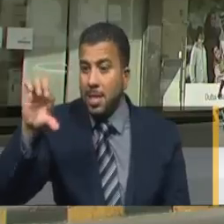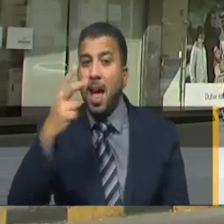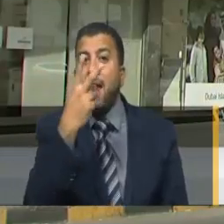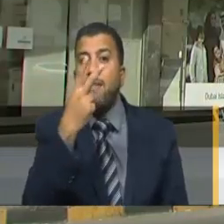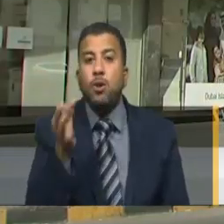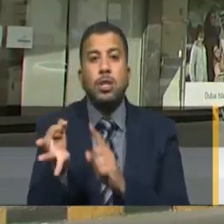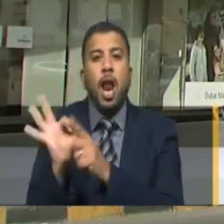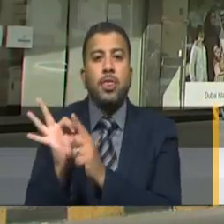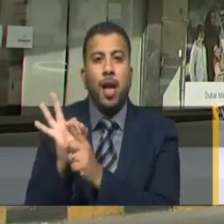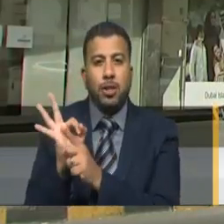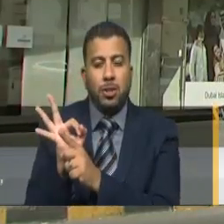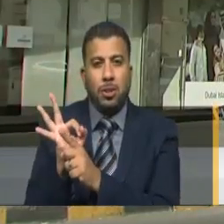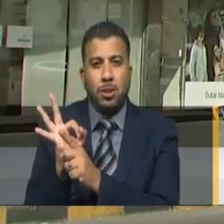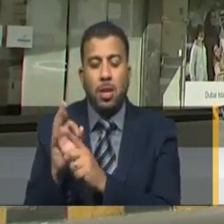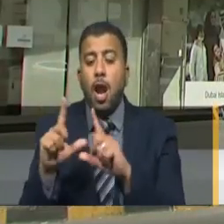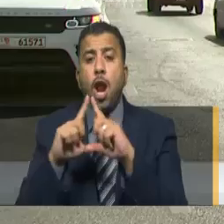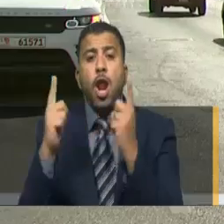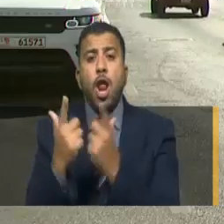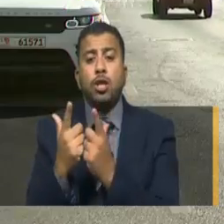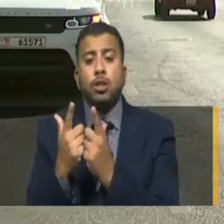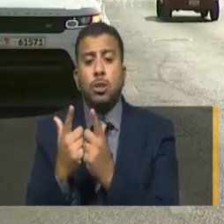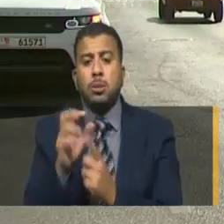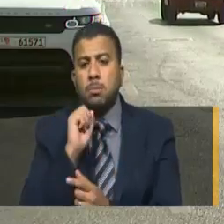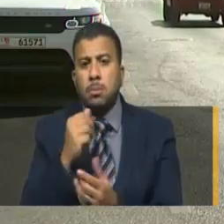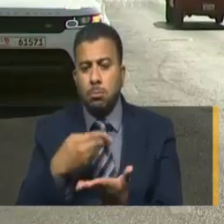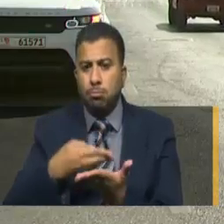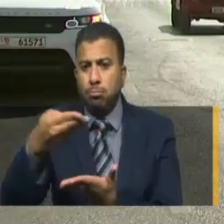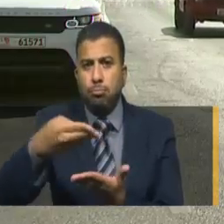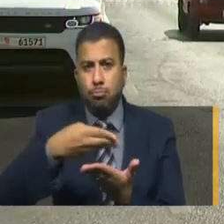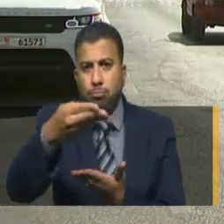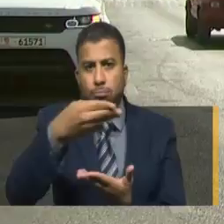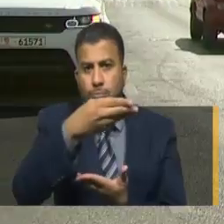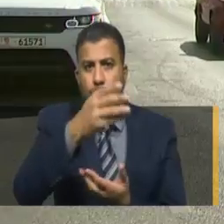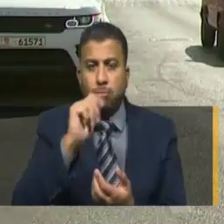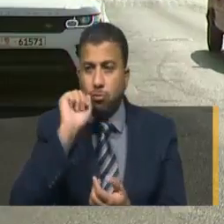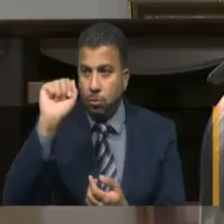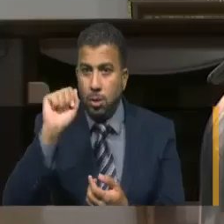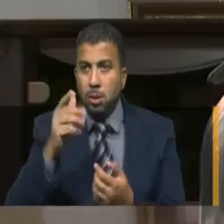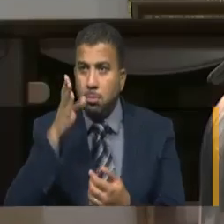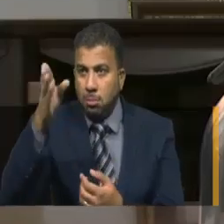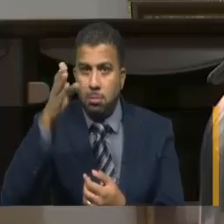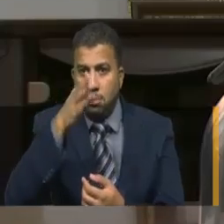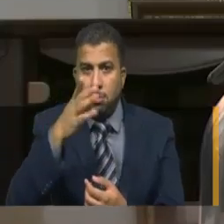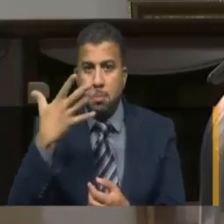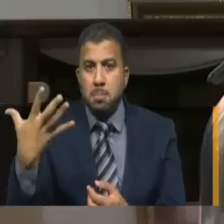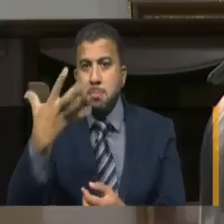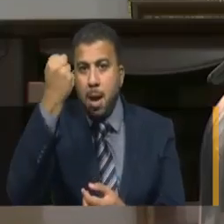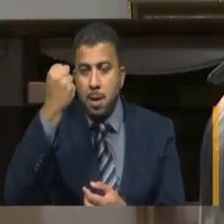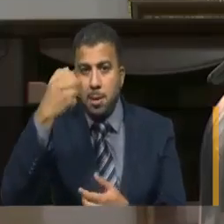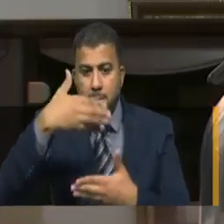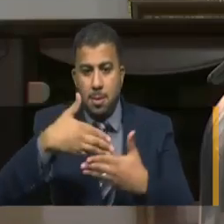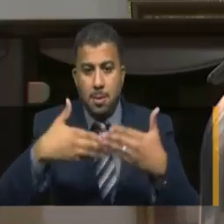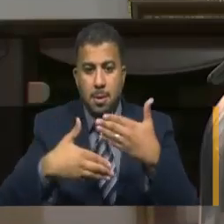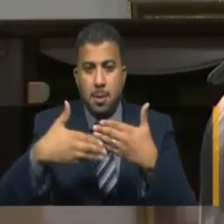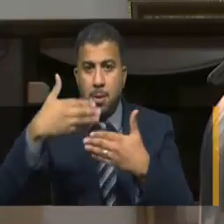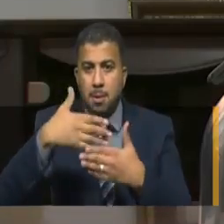2013، بحيث تقوم لجان بتسليم إشعارات للمباني بحيث يستدعي مالك البناية أو